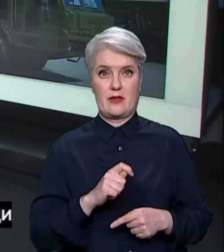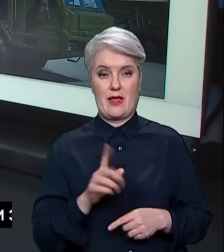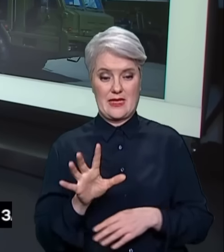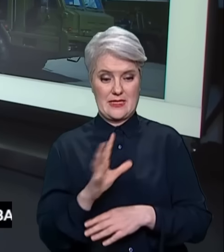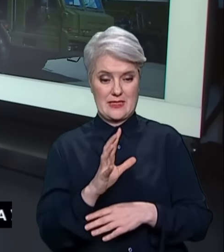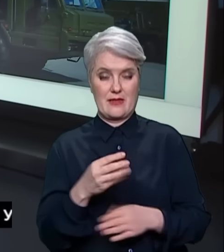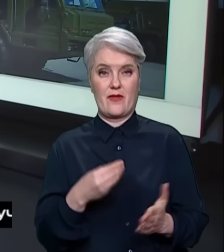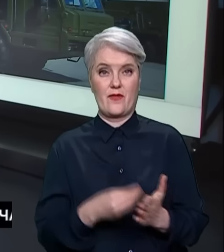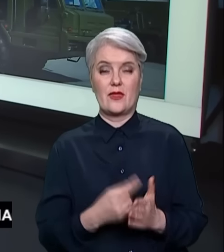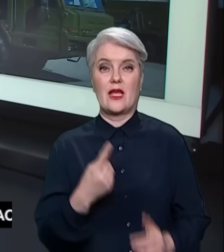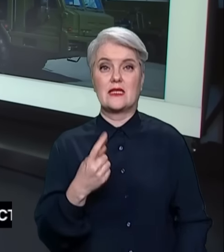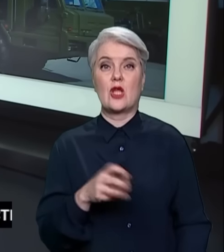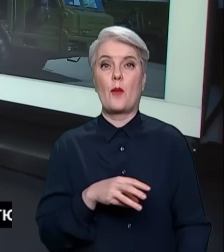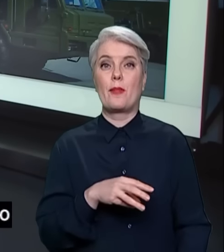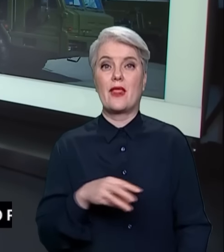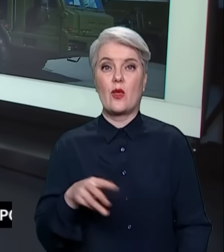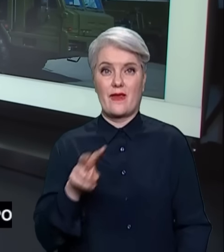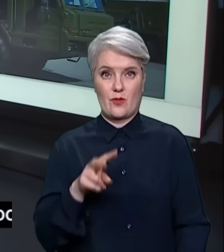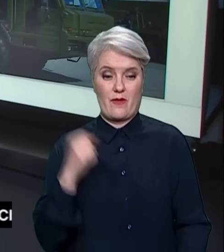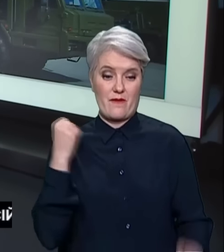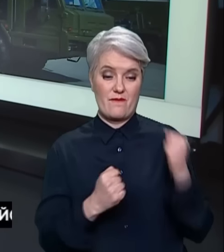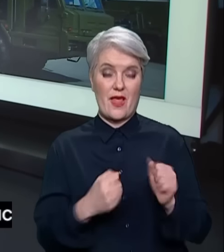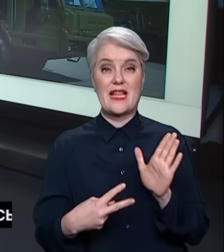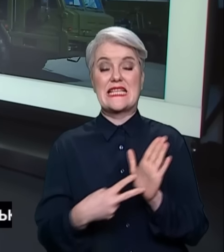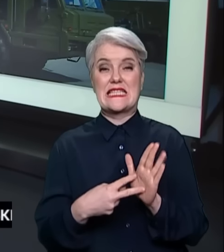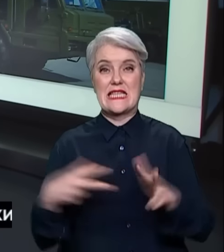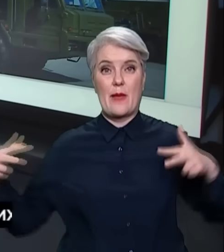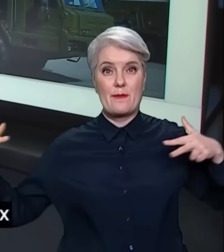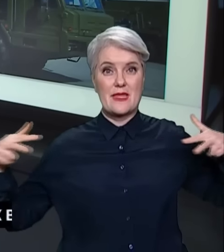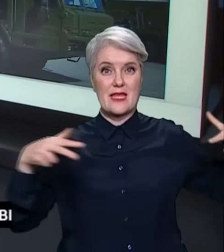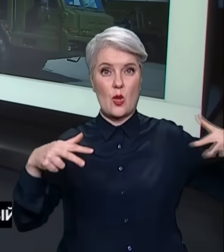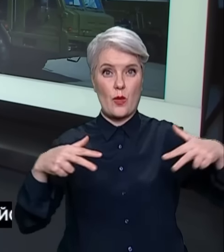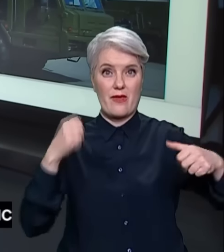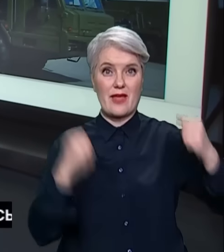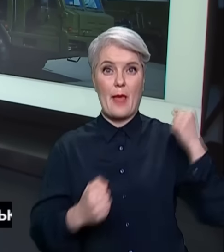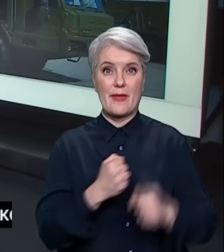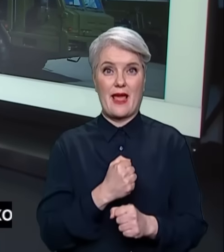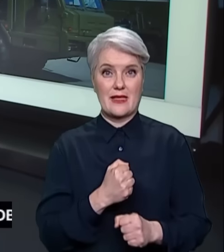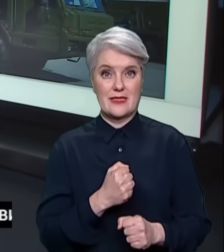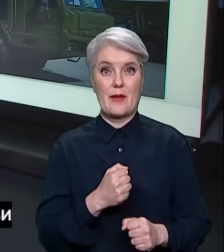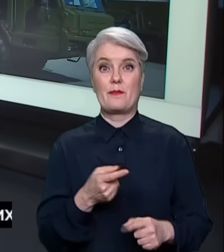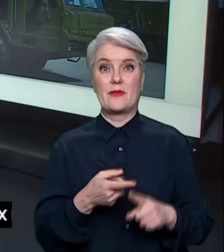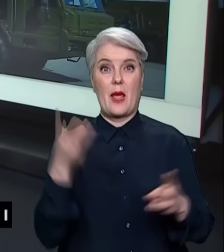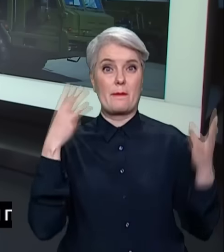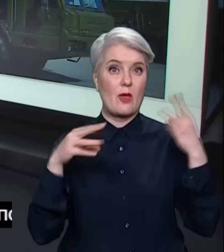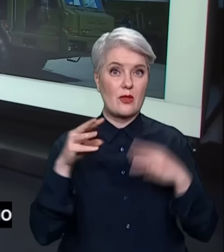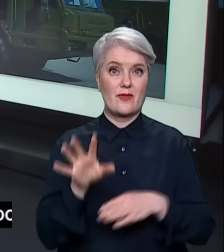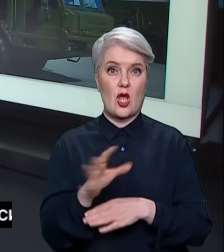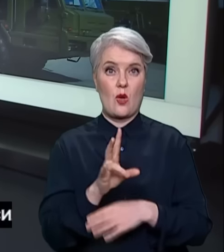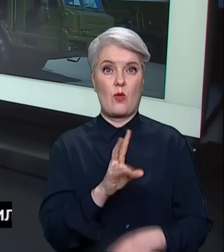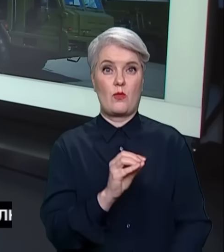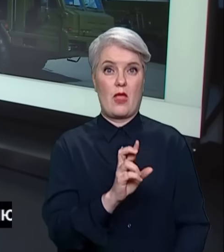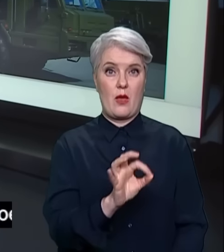100 мільйонів доларів вразили 7 дронами «Камікадзе» літакового типу. Модернізований комплекс